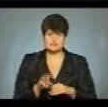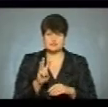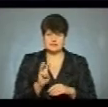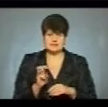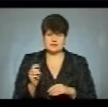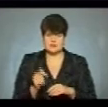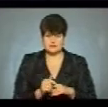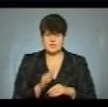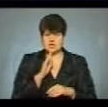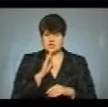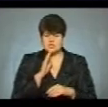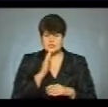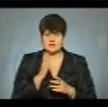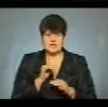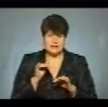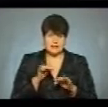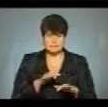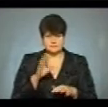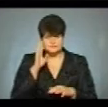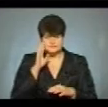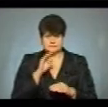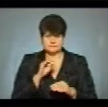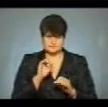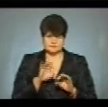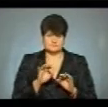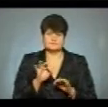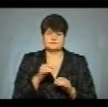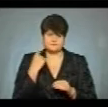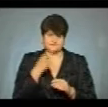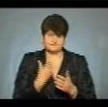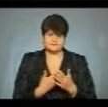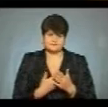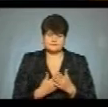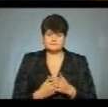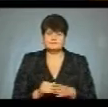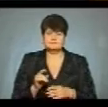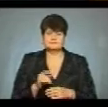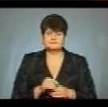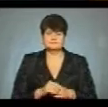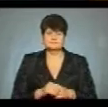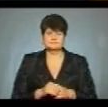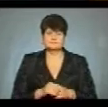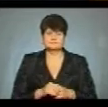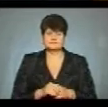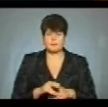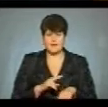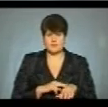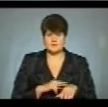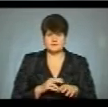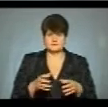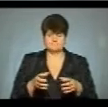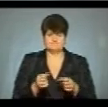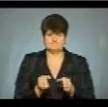1300 гривень. Жінки, на яких нападав чоловік, описали його, розповідає слідчий Тернопільського відділу поліції Василь Лесь. Поліцейські